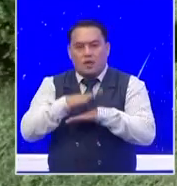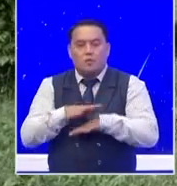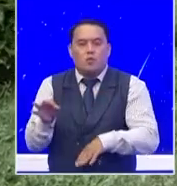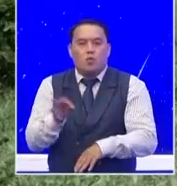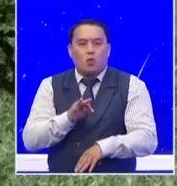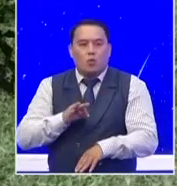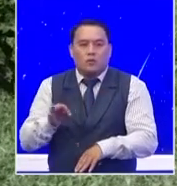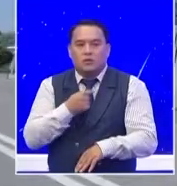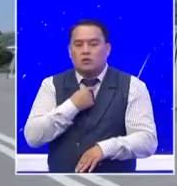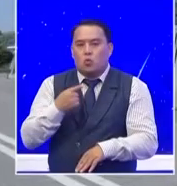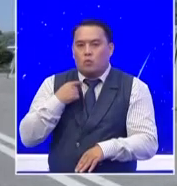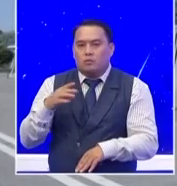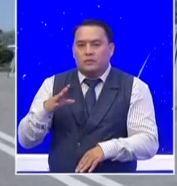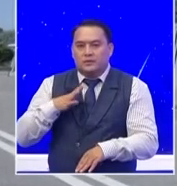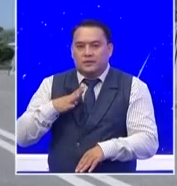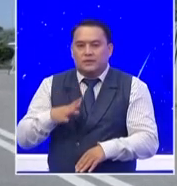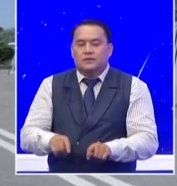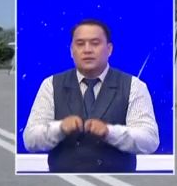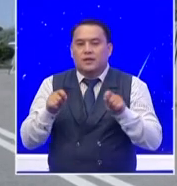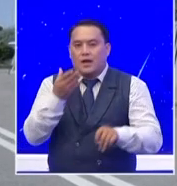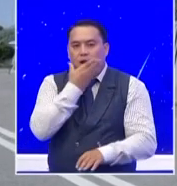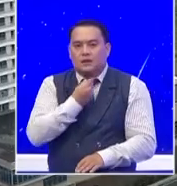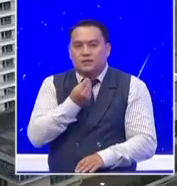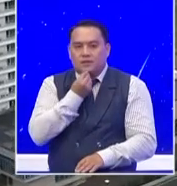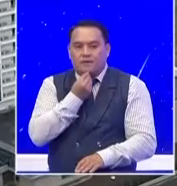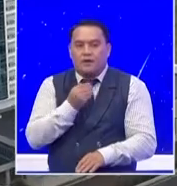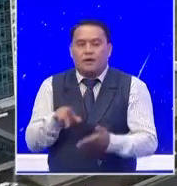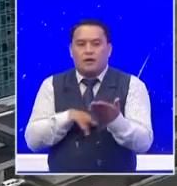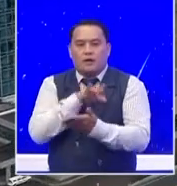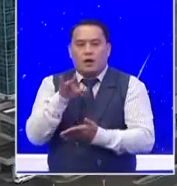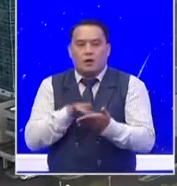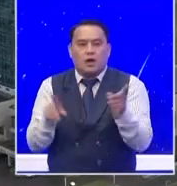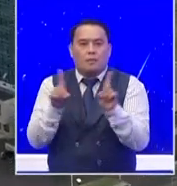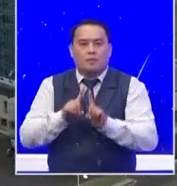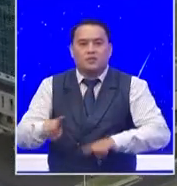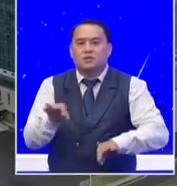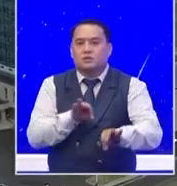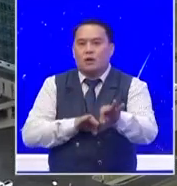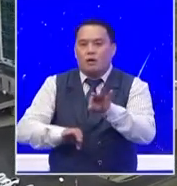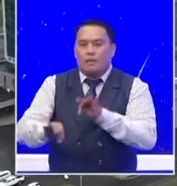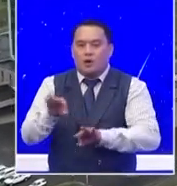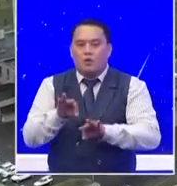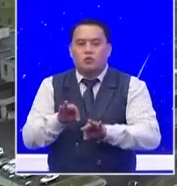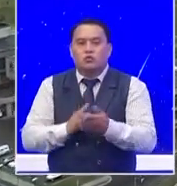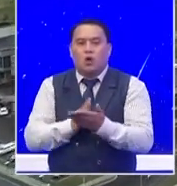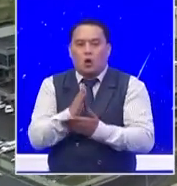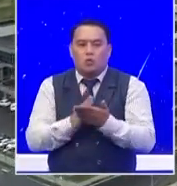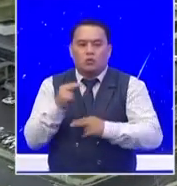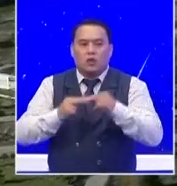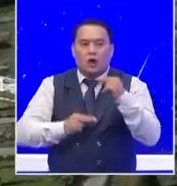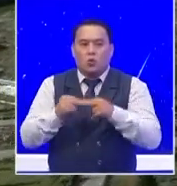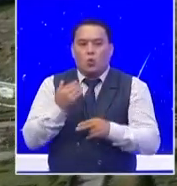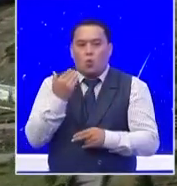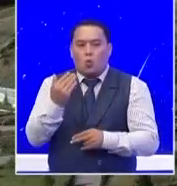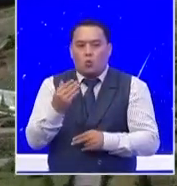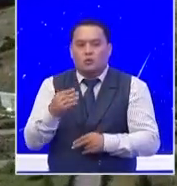Кабаталова областной центр стал одним из красивейших городов республики с органичным архитектурным ансамблем. Будучи заслуженным строителем страны, он,